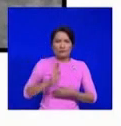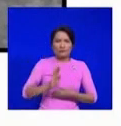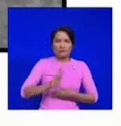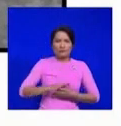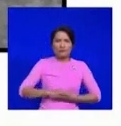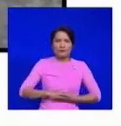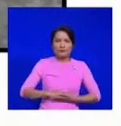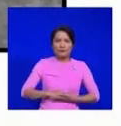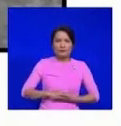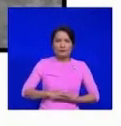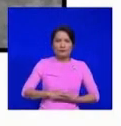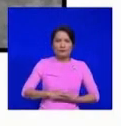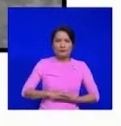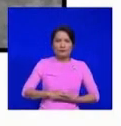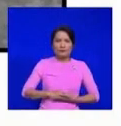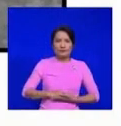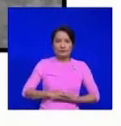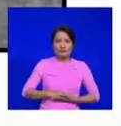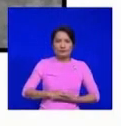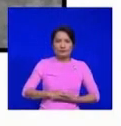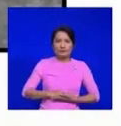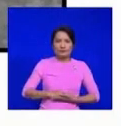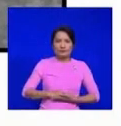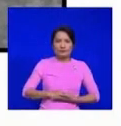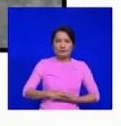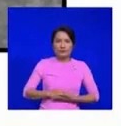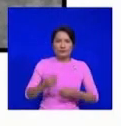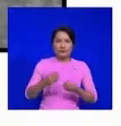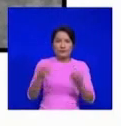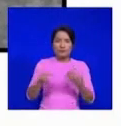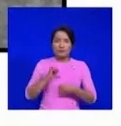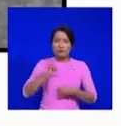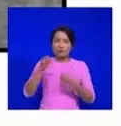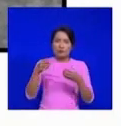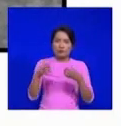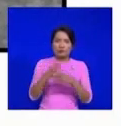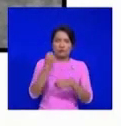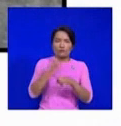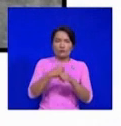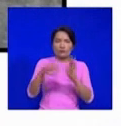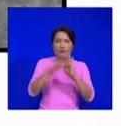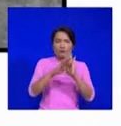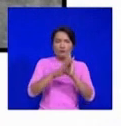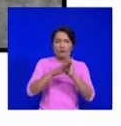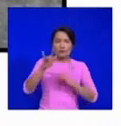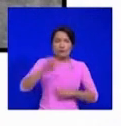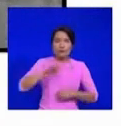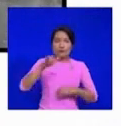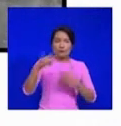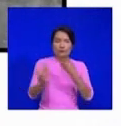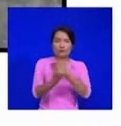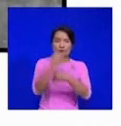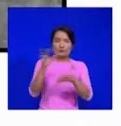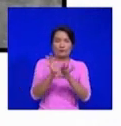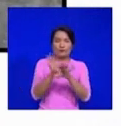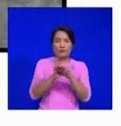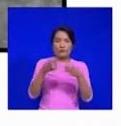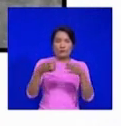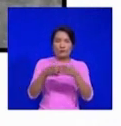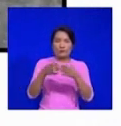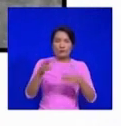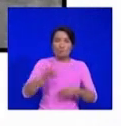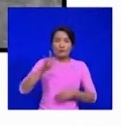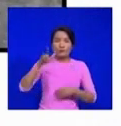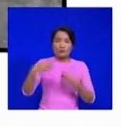วันนี้อยู่ไม่สุขแล้วนะครับวันนี้โดรนเนี่ยทำหน้าที่ทั้งในสนามรบในป่าเขาในเมื